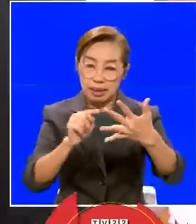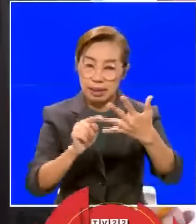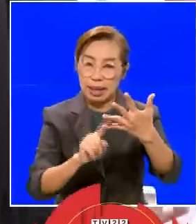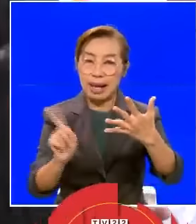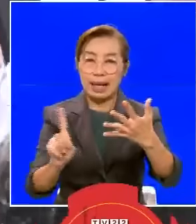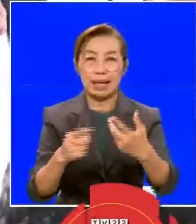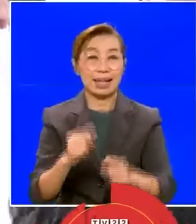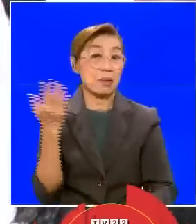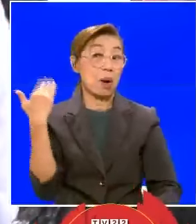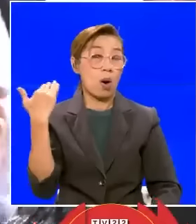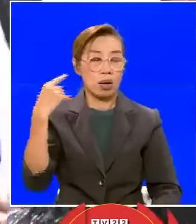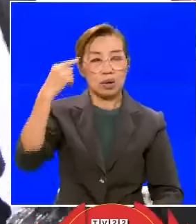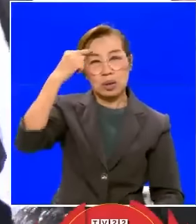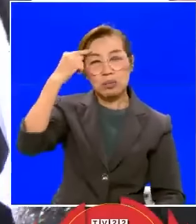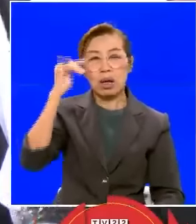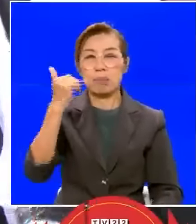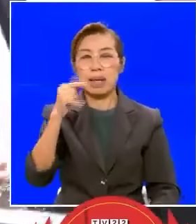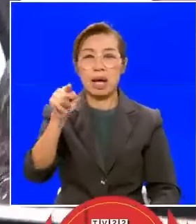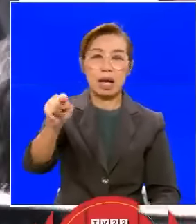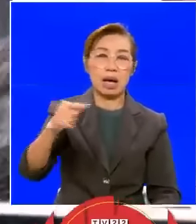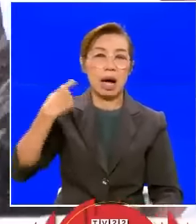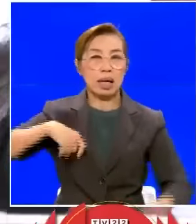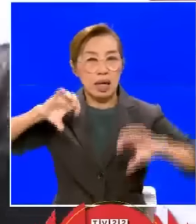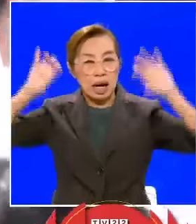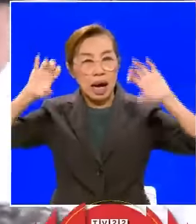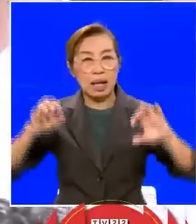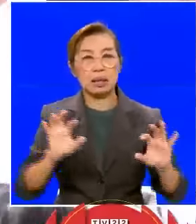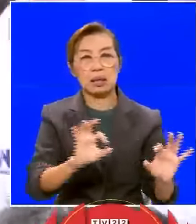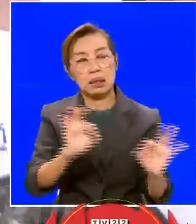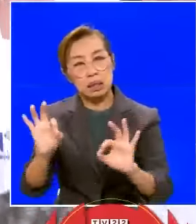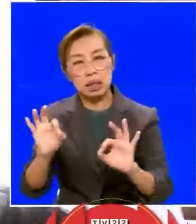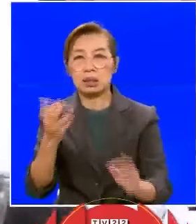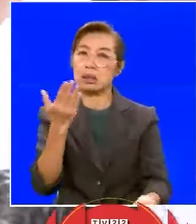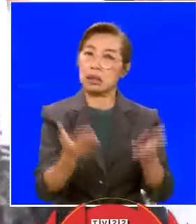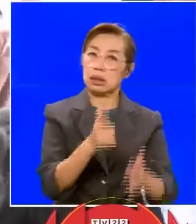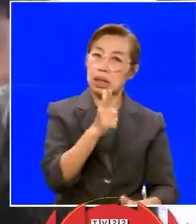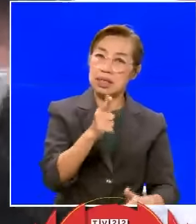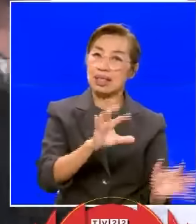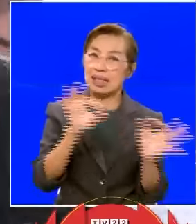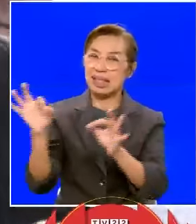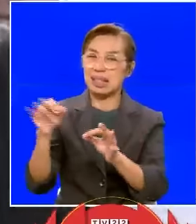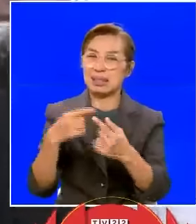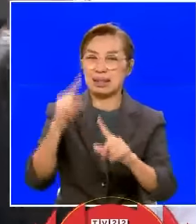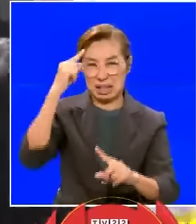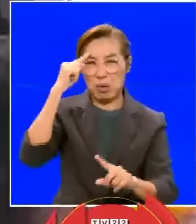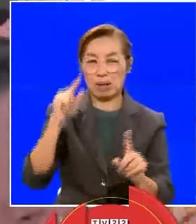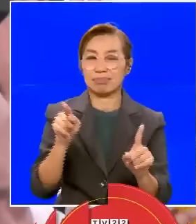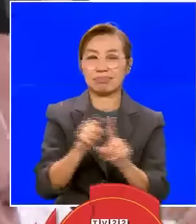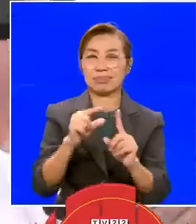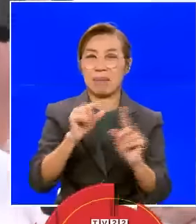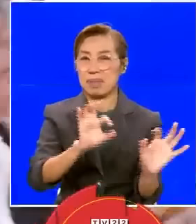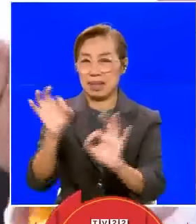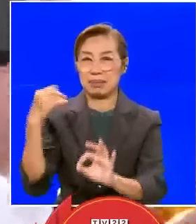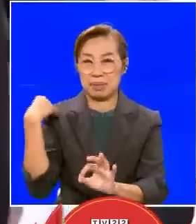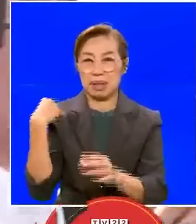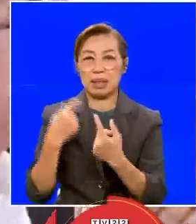เลื่อนแหละไม่ฝั่งใดฝั่งหนึ่งก็คงขอเลื่ อ นมันก็โหดูเป็นเหตุเป็นผลแต่ทีนี้อย่างที่บอกไปว่าถ้าสื่อหลายคน